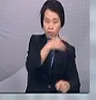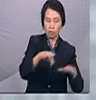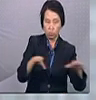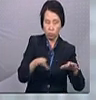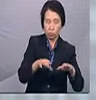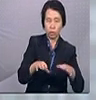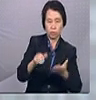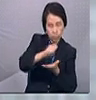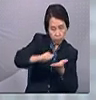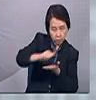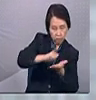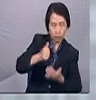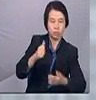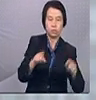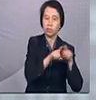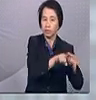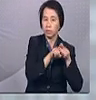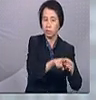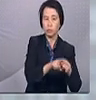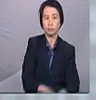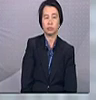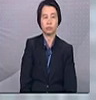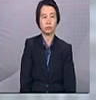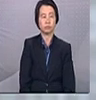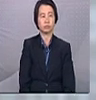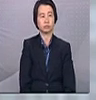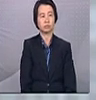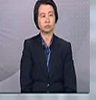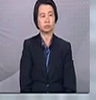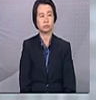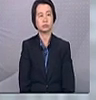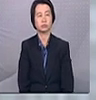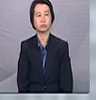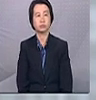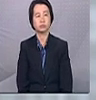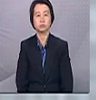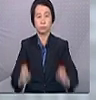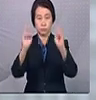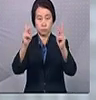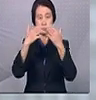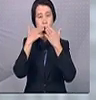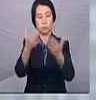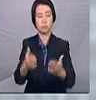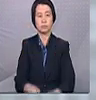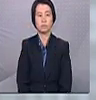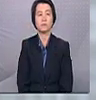menjalankan saringan bersama. Okey, terima kasih.